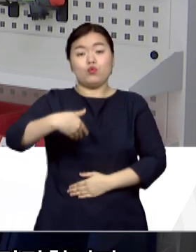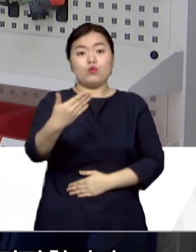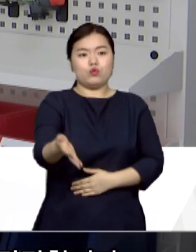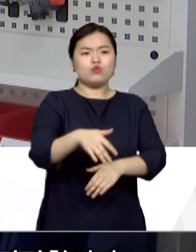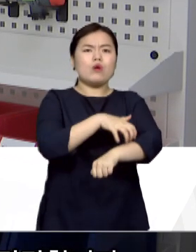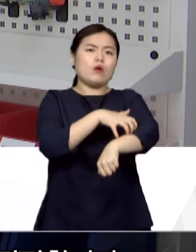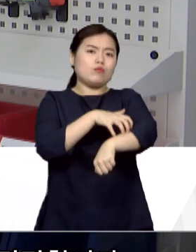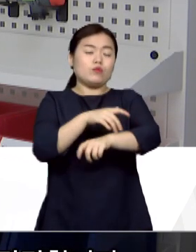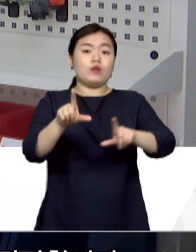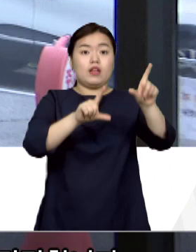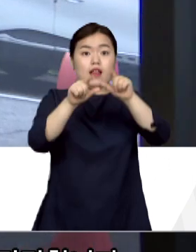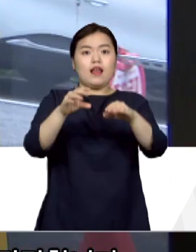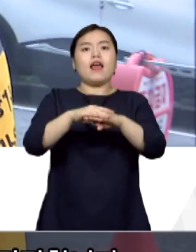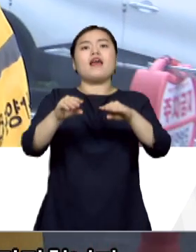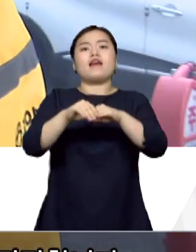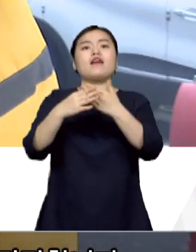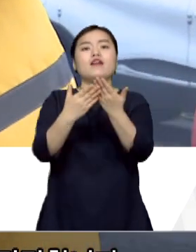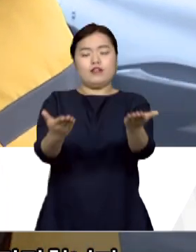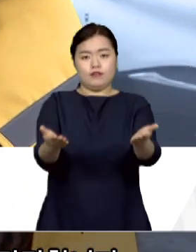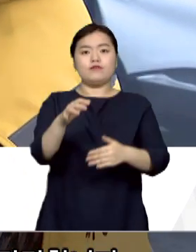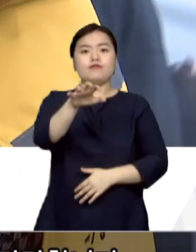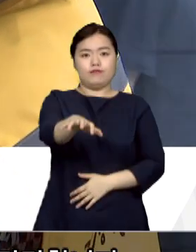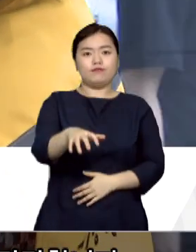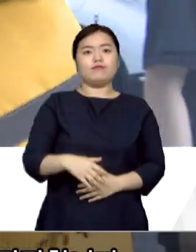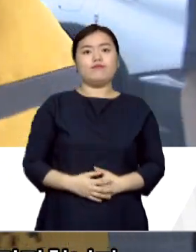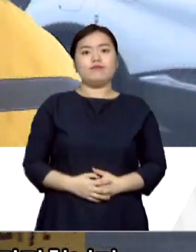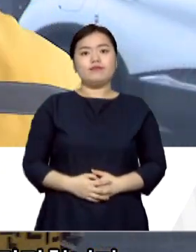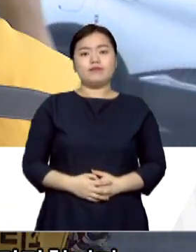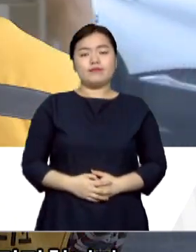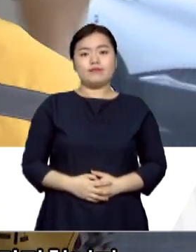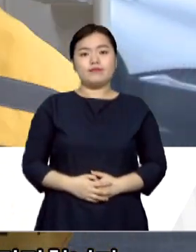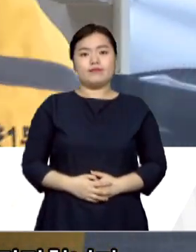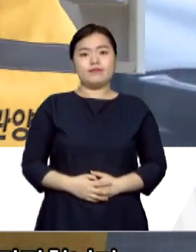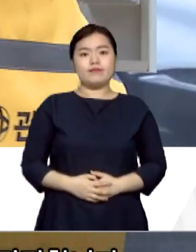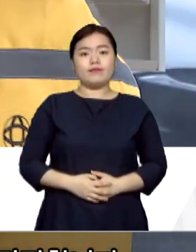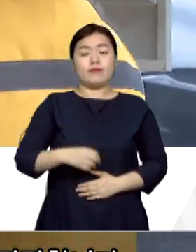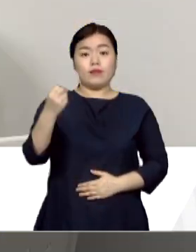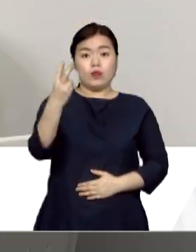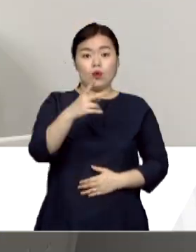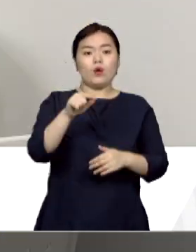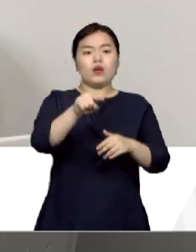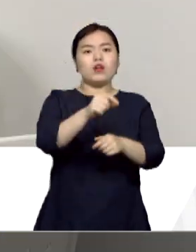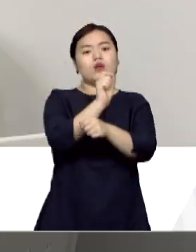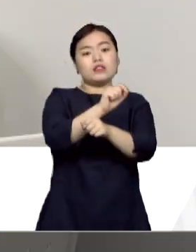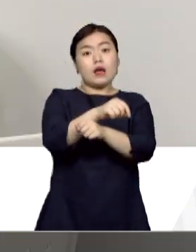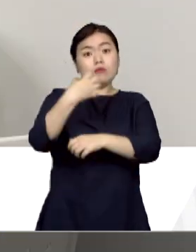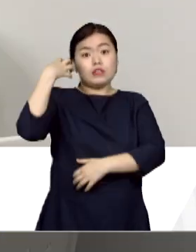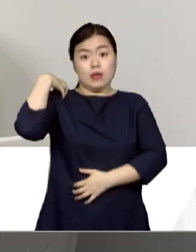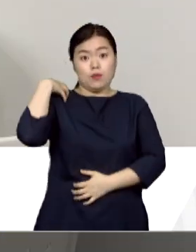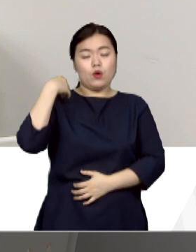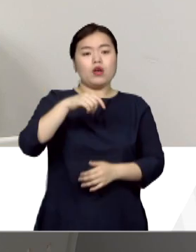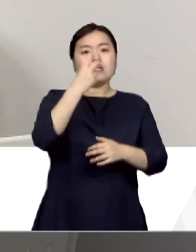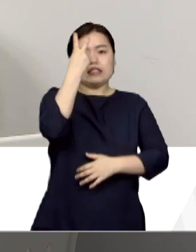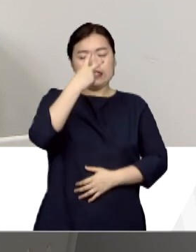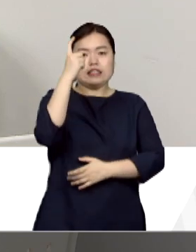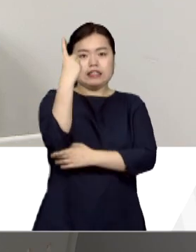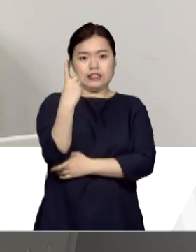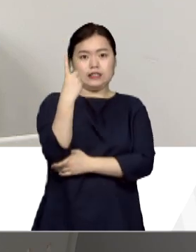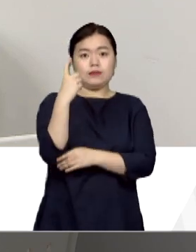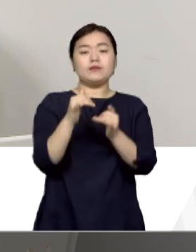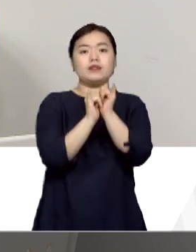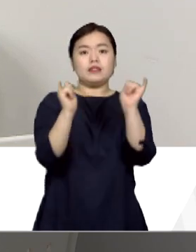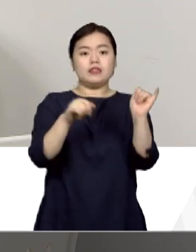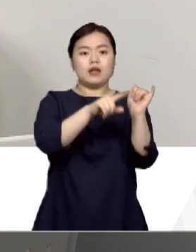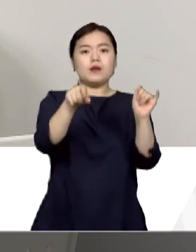등의 생활 불편사항도 처리해주는 거점 기관으로서의 역할을 담당합니다. 또한 이러한 사무를 담당하는